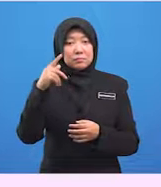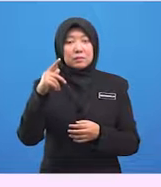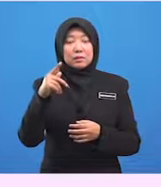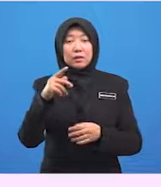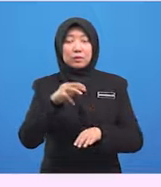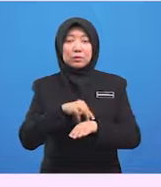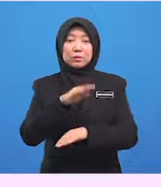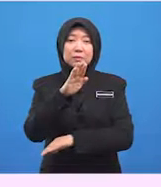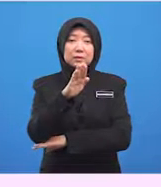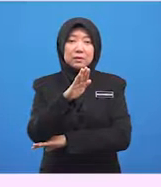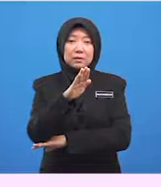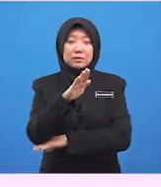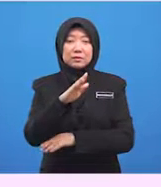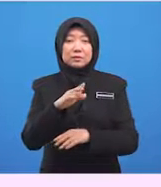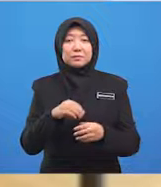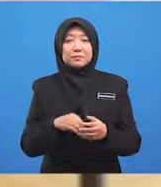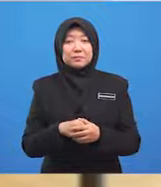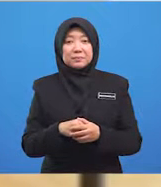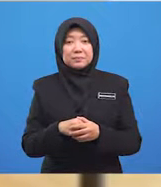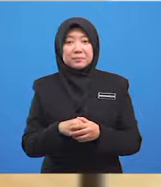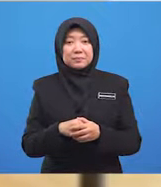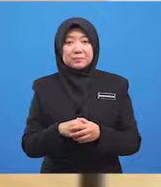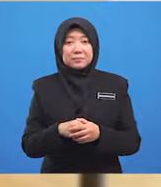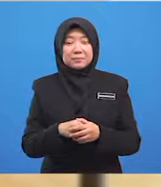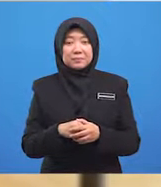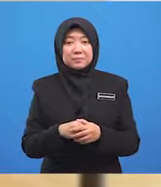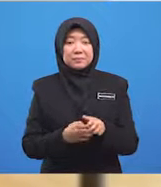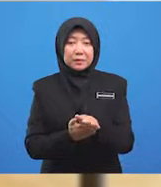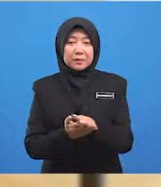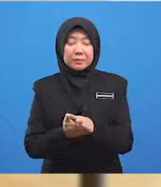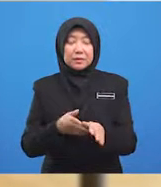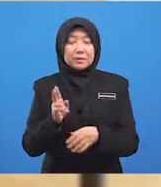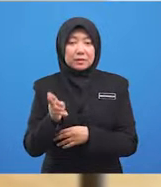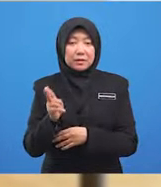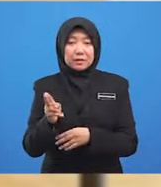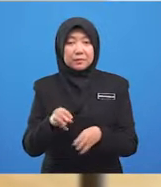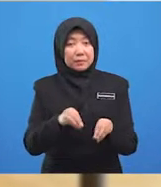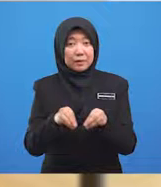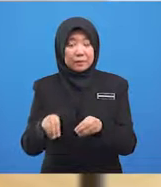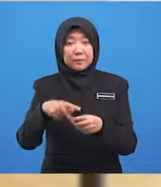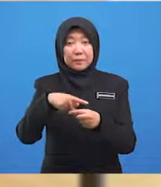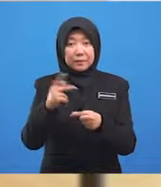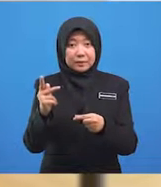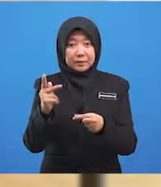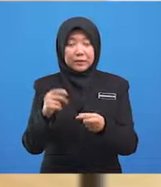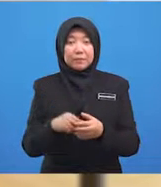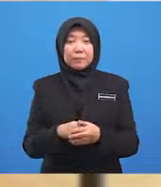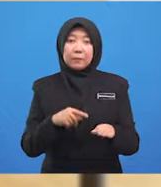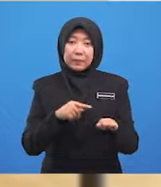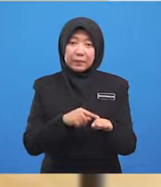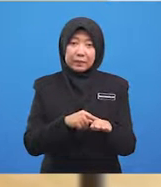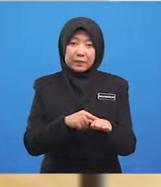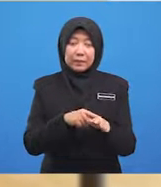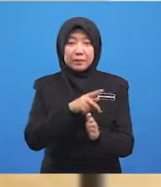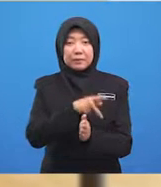padi antara tapak sejarah berkaitan dengan penanaman padi gini ya nah di